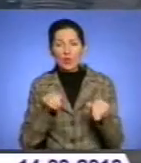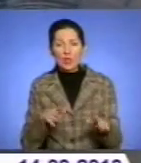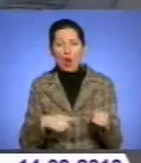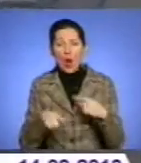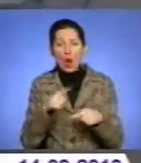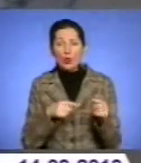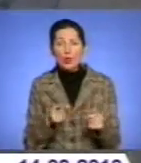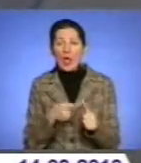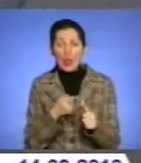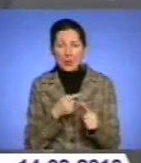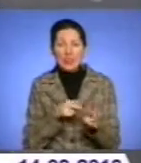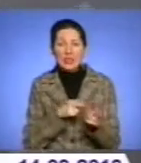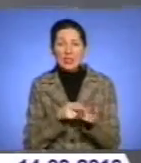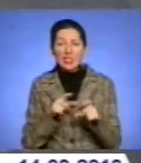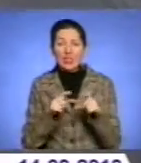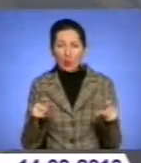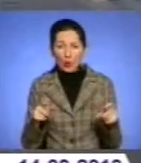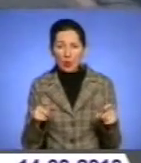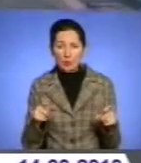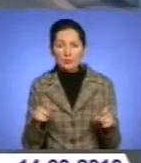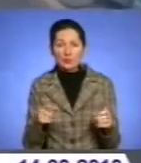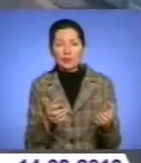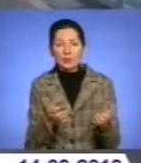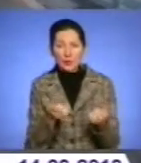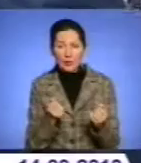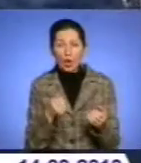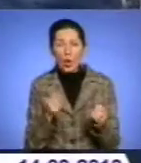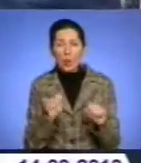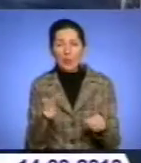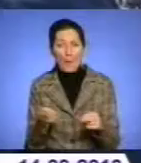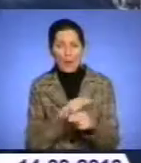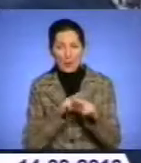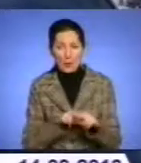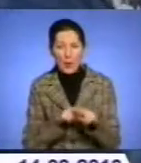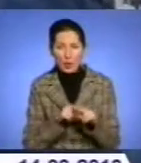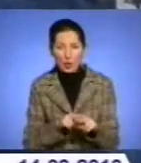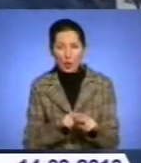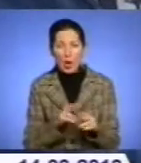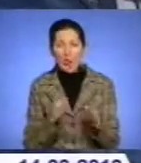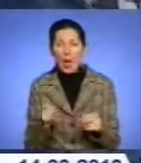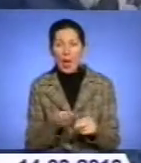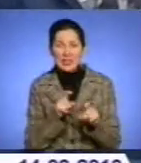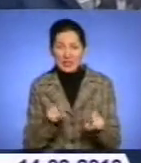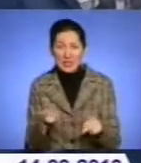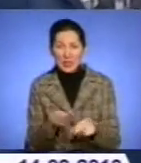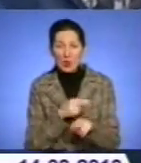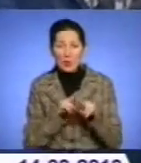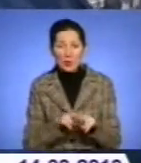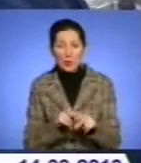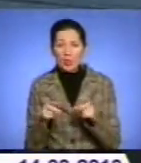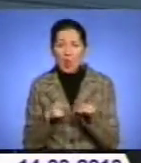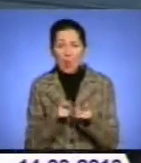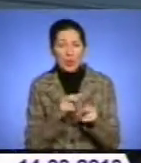іменний залізничний квиток. Купити його можна буде і без паспорта. Проте сісти без документа у потяг не вдасться. Так боротимуться